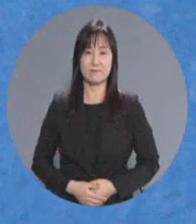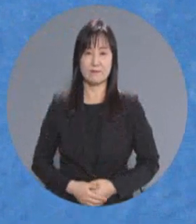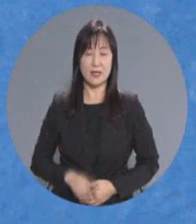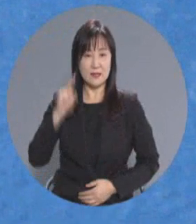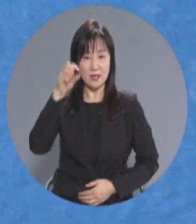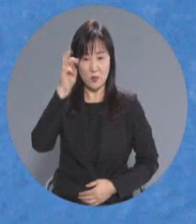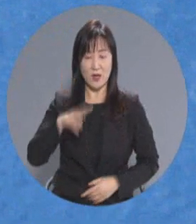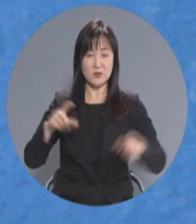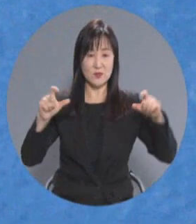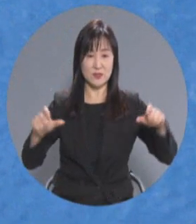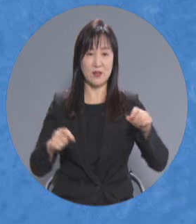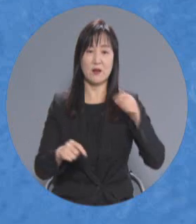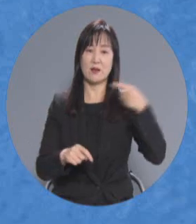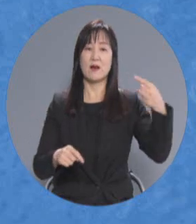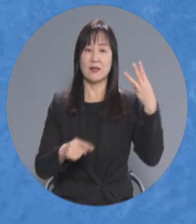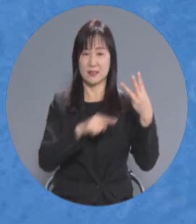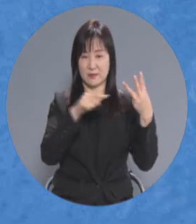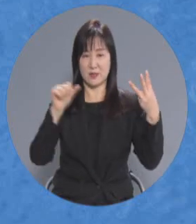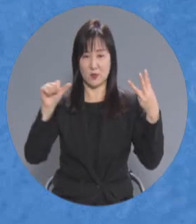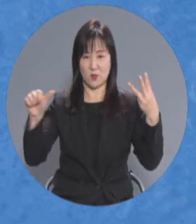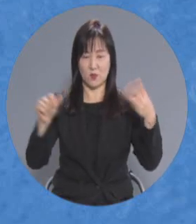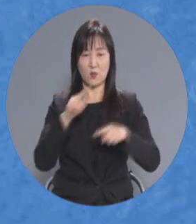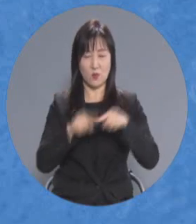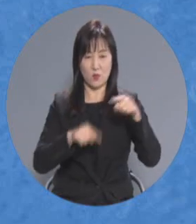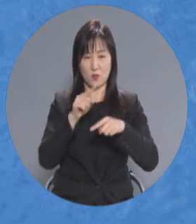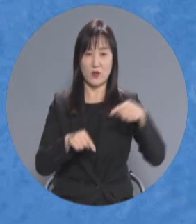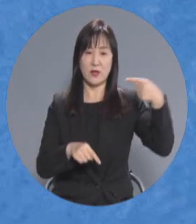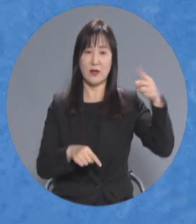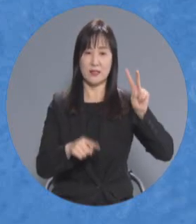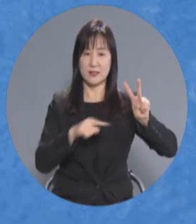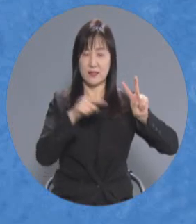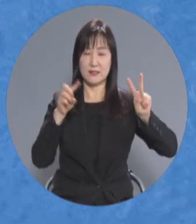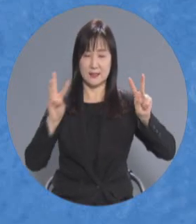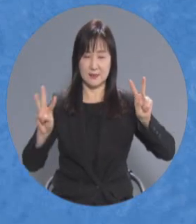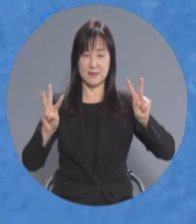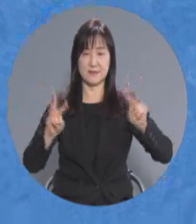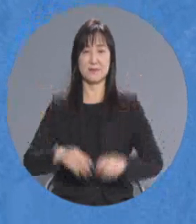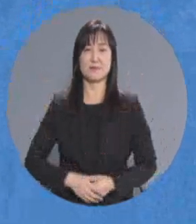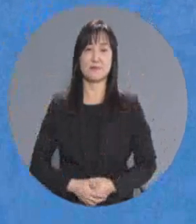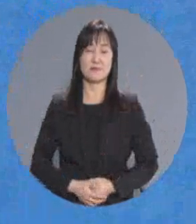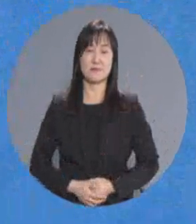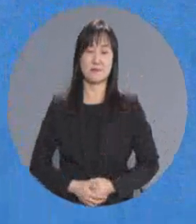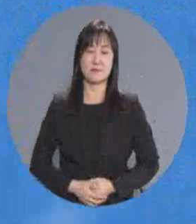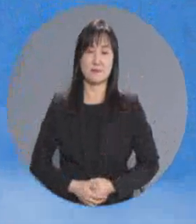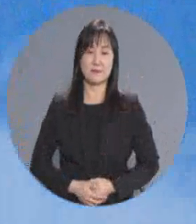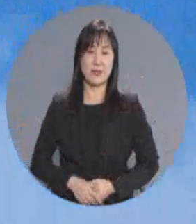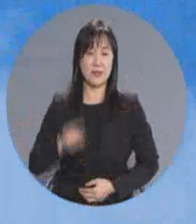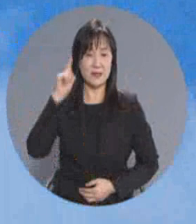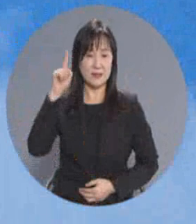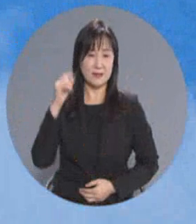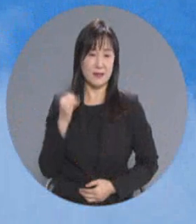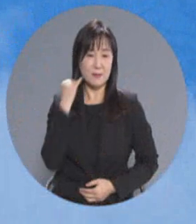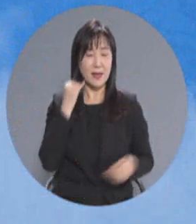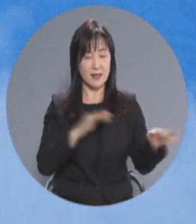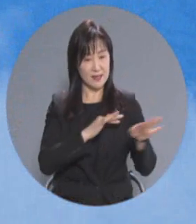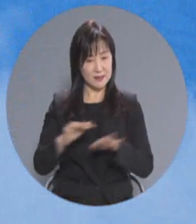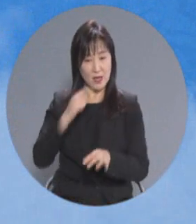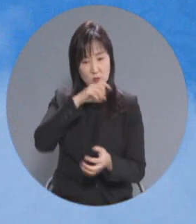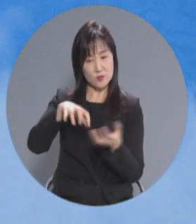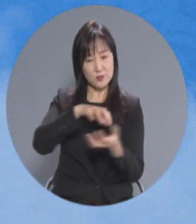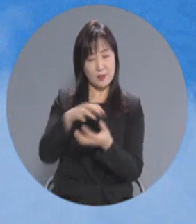내일 광주는 영화 3에서 5도 목포는 영화 이 해서 3 돌을 보이겠습니다 내에 남의 서부 회상은 구름이